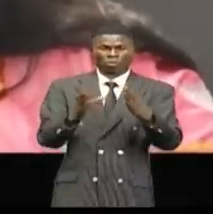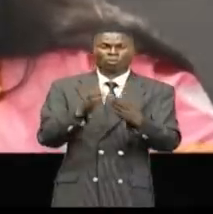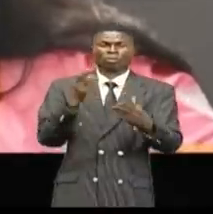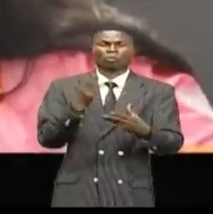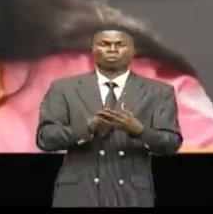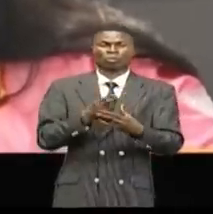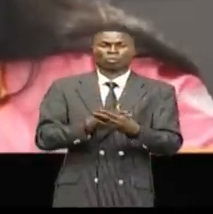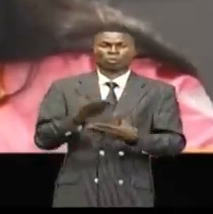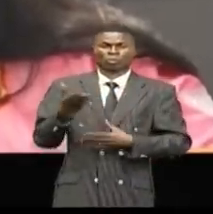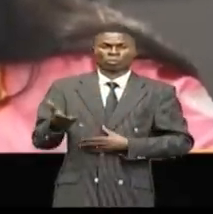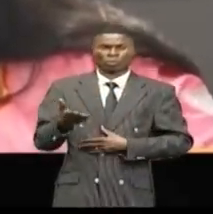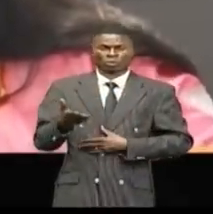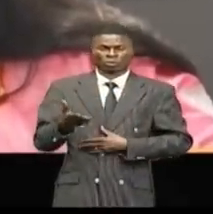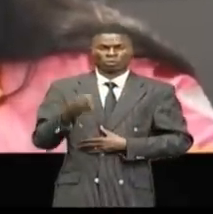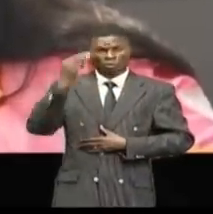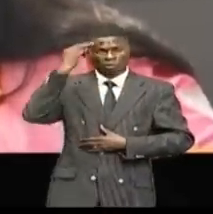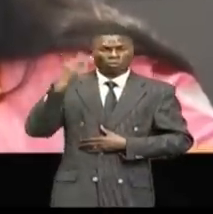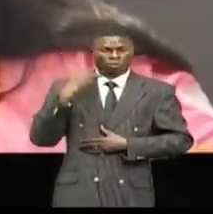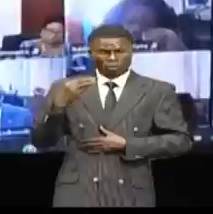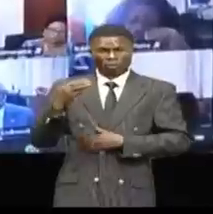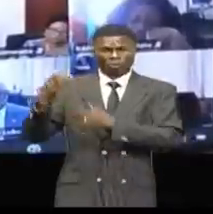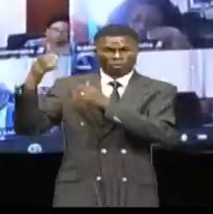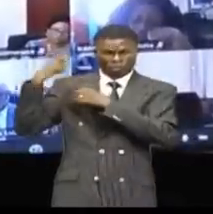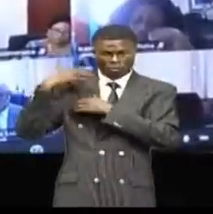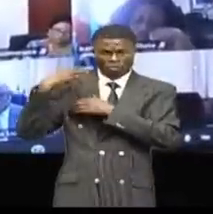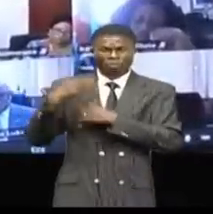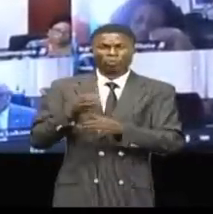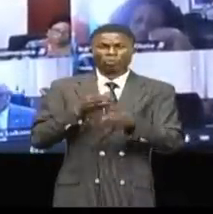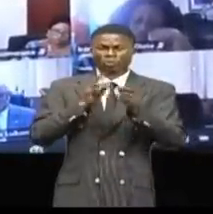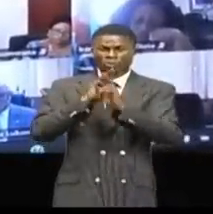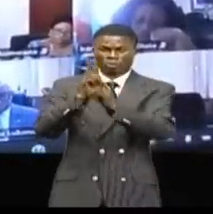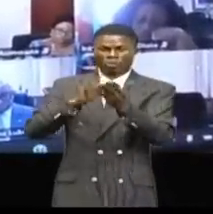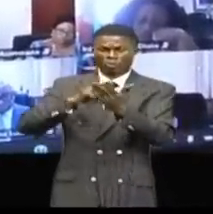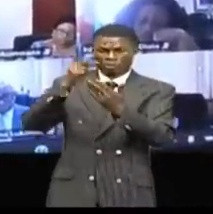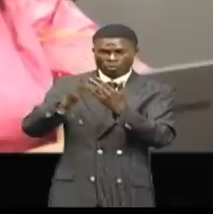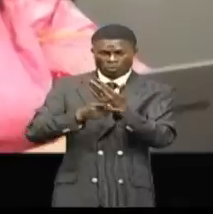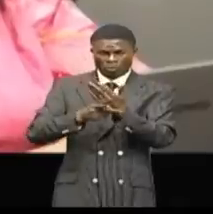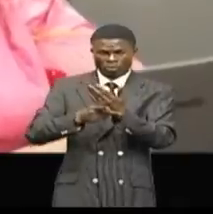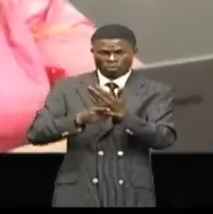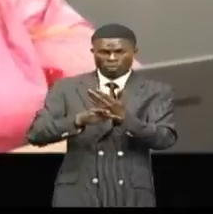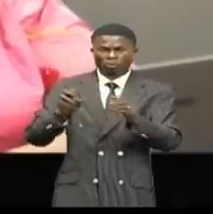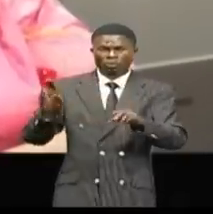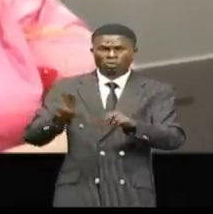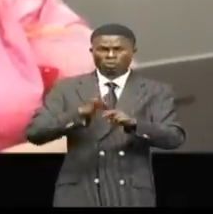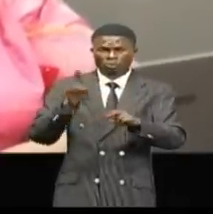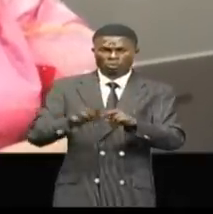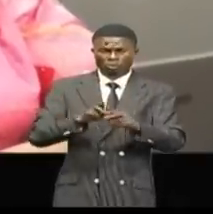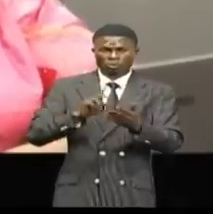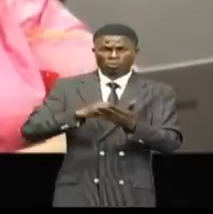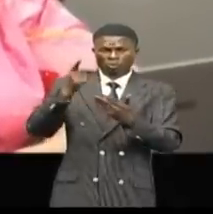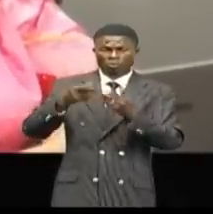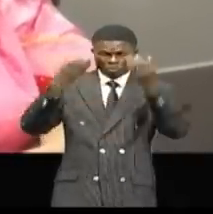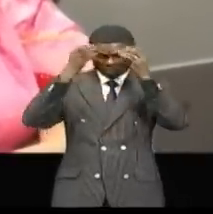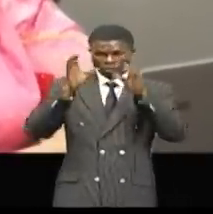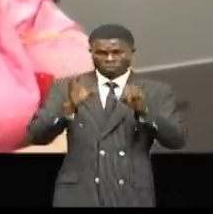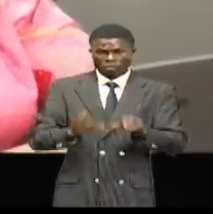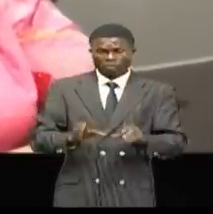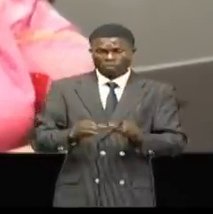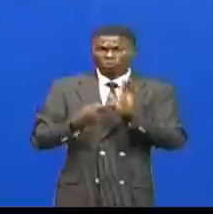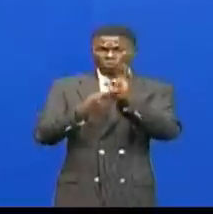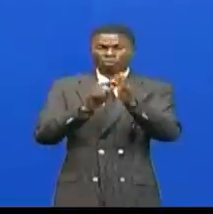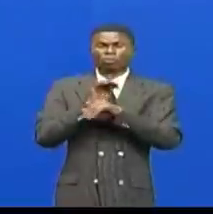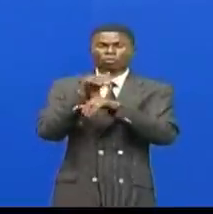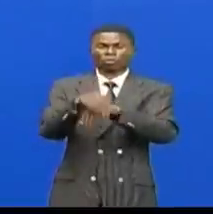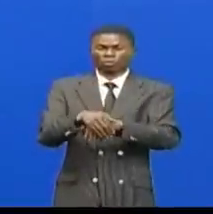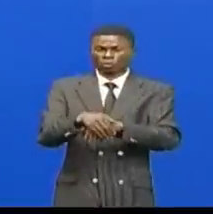vulnérables. Elle a souligné que l'élaboration du rapport initial sur la mise en œuvre de cette convention marque